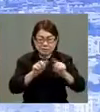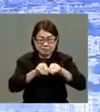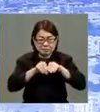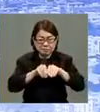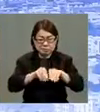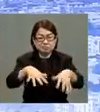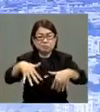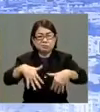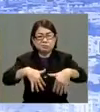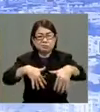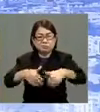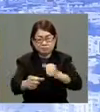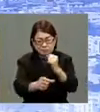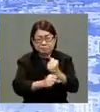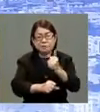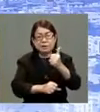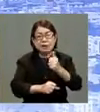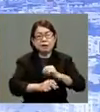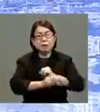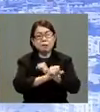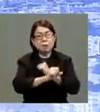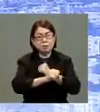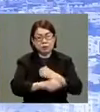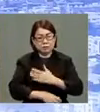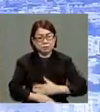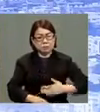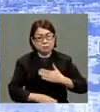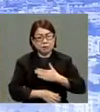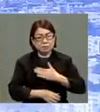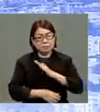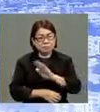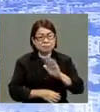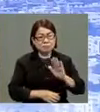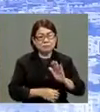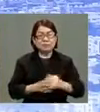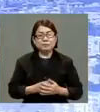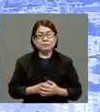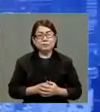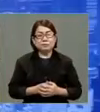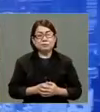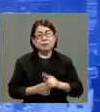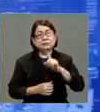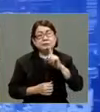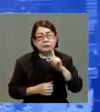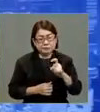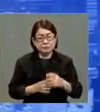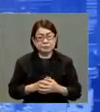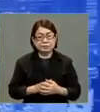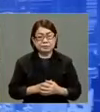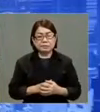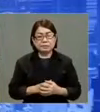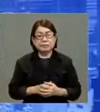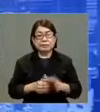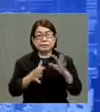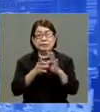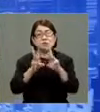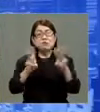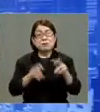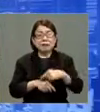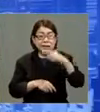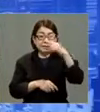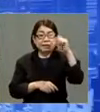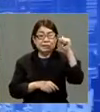เพื่อให้ทุกๆคนได้ดูแลสุขภาพของตัวเองได้อย่างเต็มที่ครับกับผม ขออนุญาตมีคำถามเพิ่มเติมเกี่ยวกับเรื่องของไทยชนะครับหลายคนบอกว่